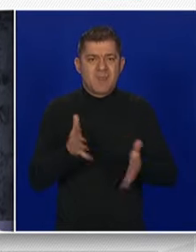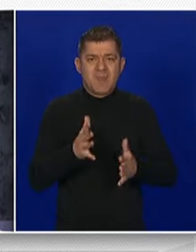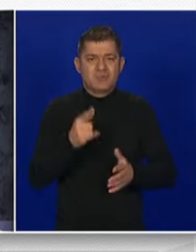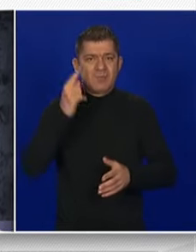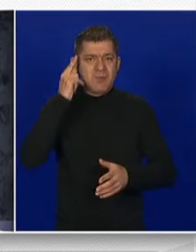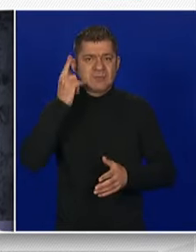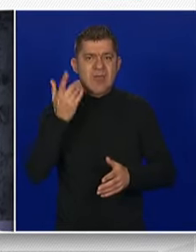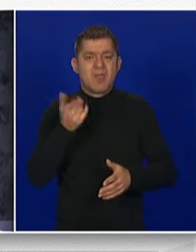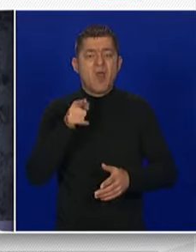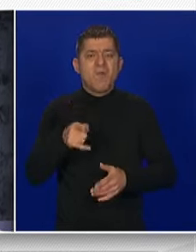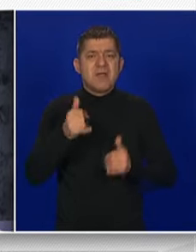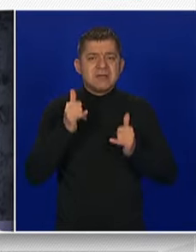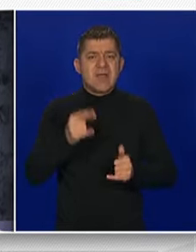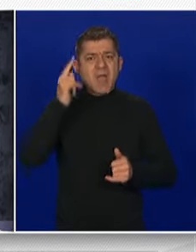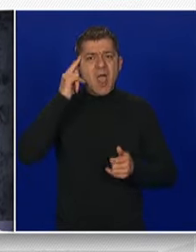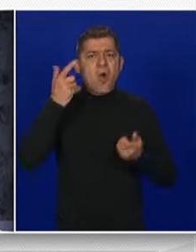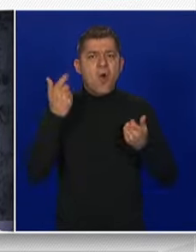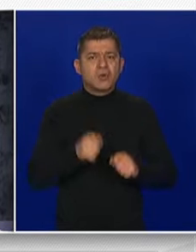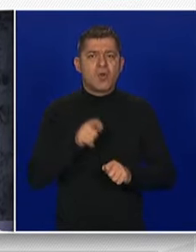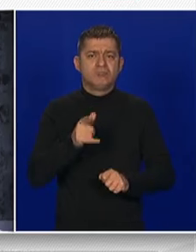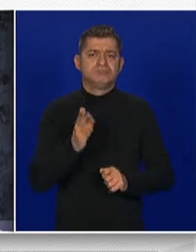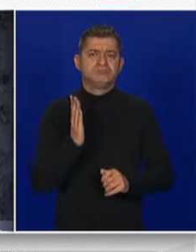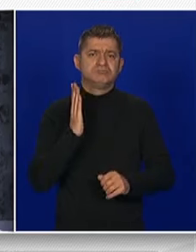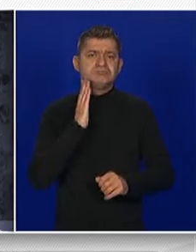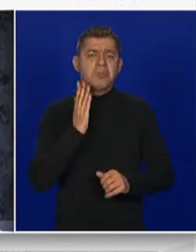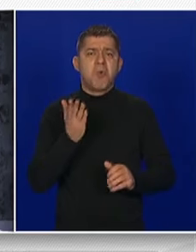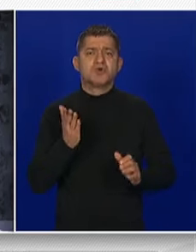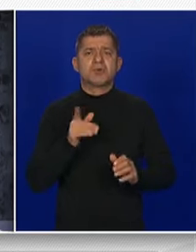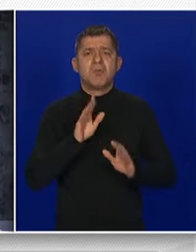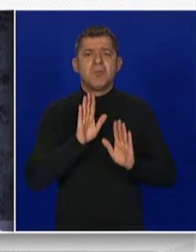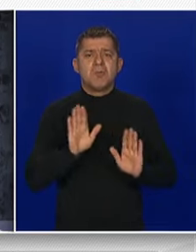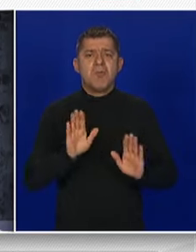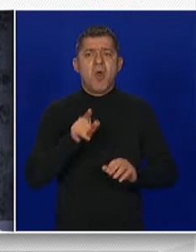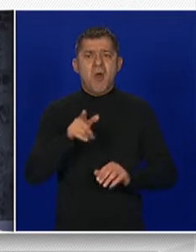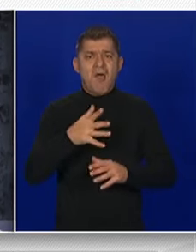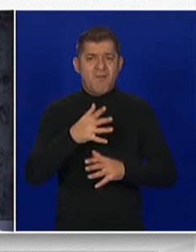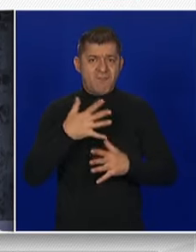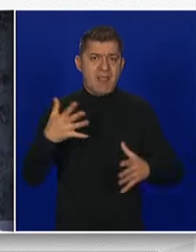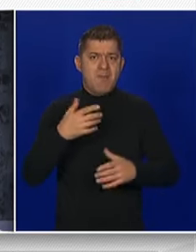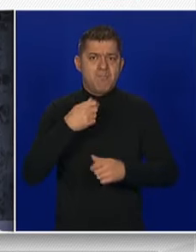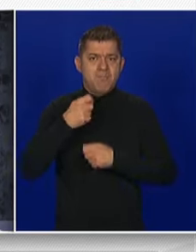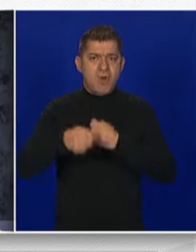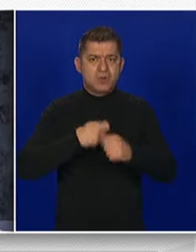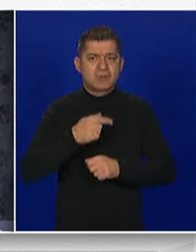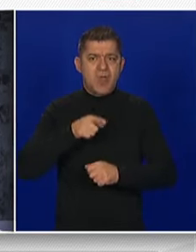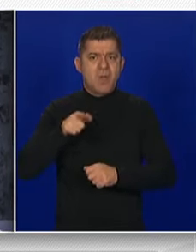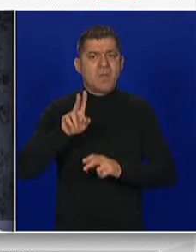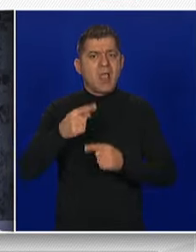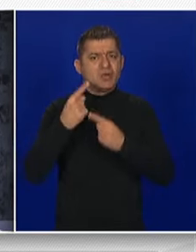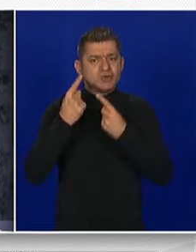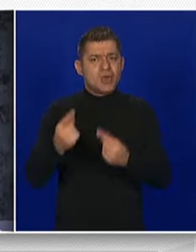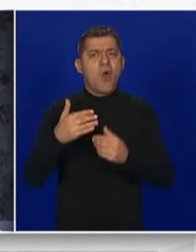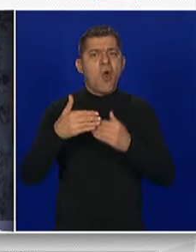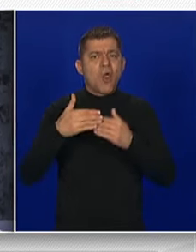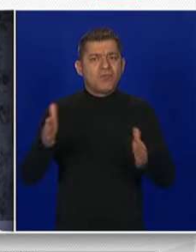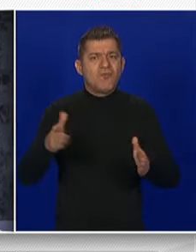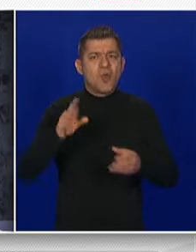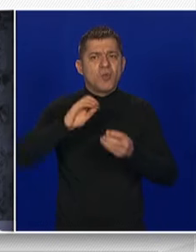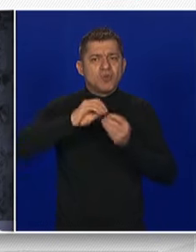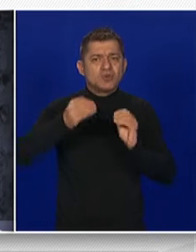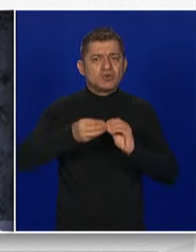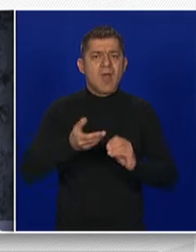je racionalna, da jedna tako važna djelatnost ostane otvorena. Mislim